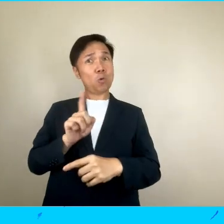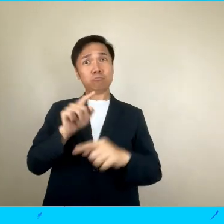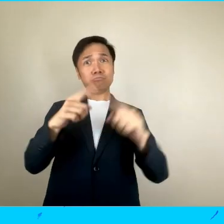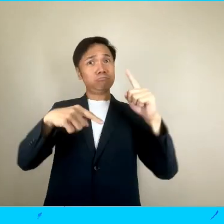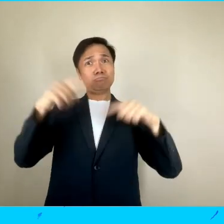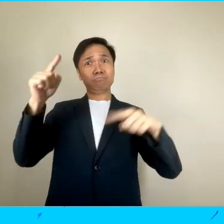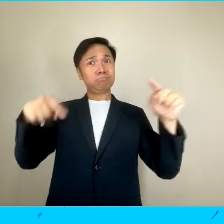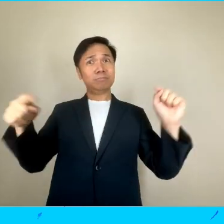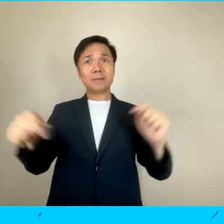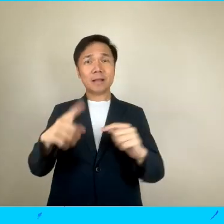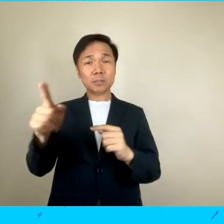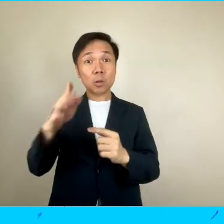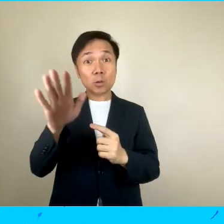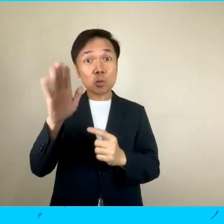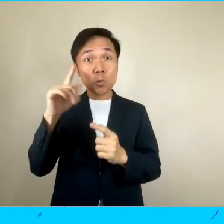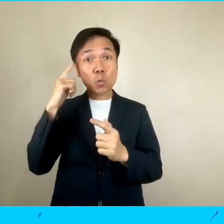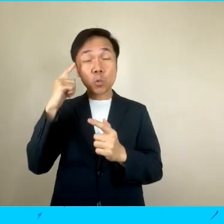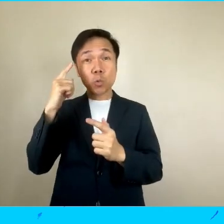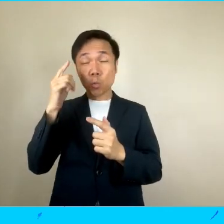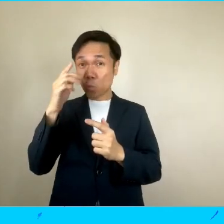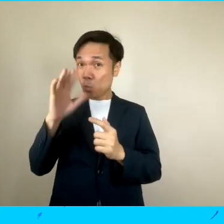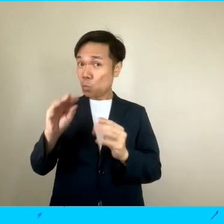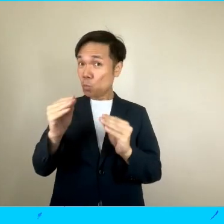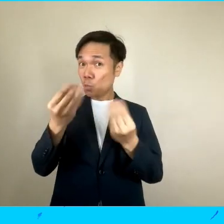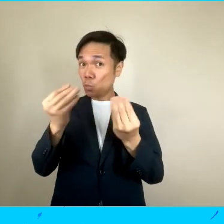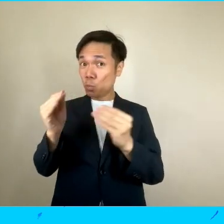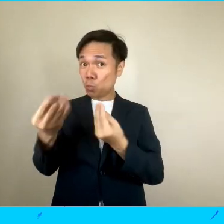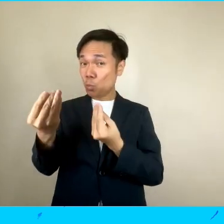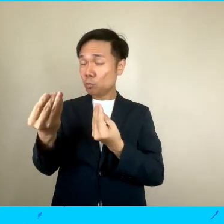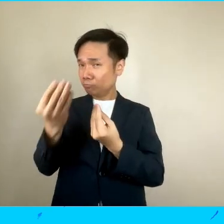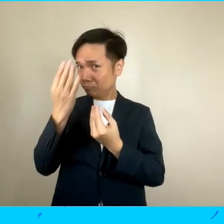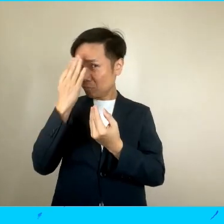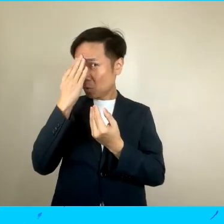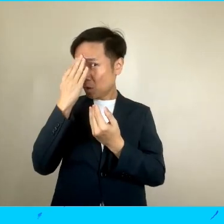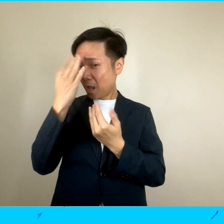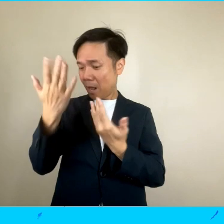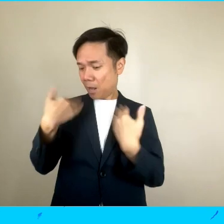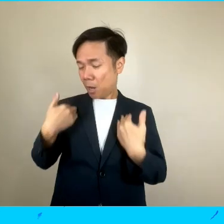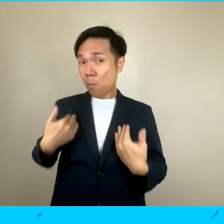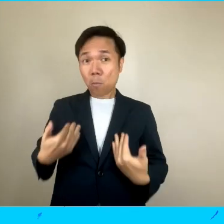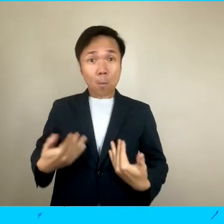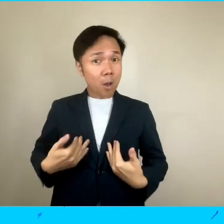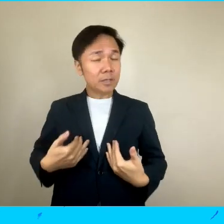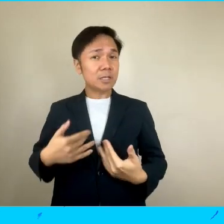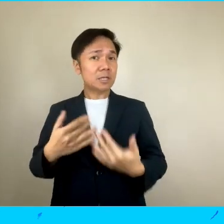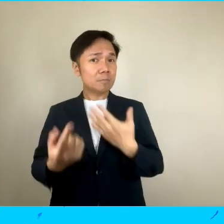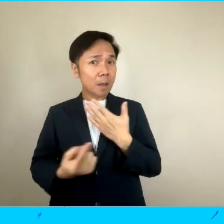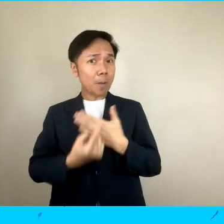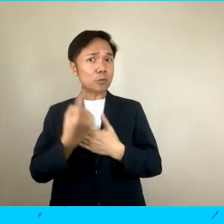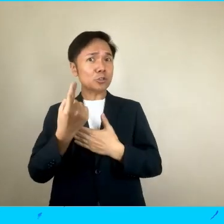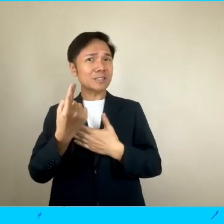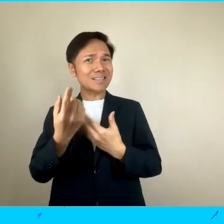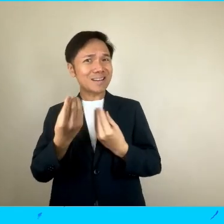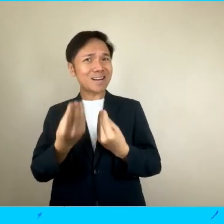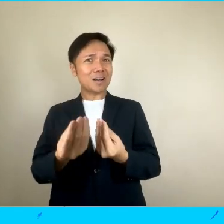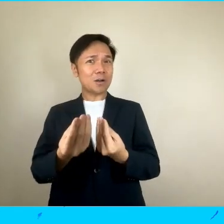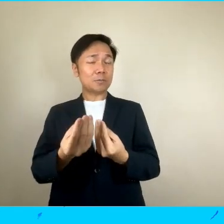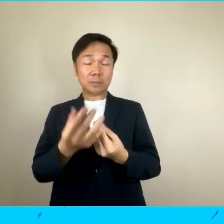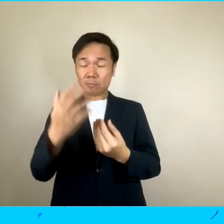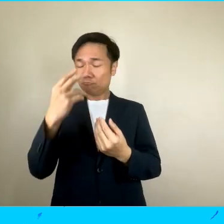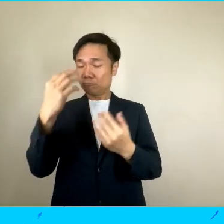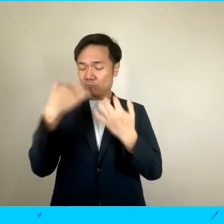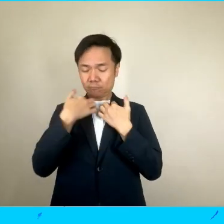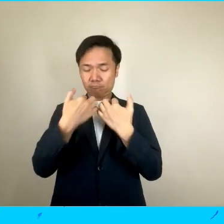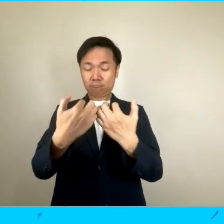Donc, si on peut comprendre de façon plus large le corps, les